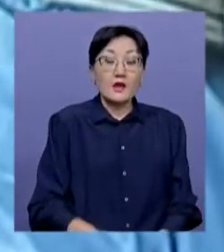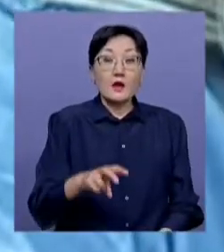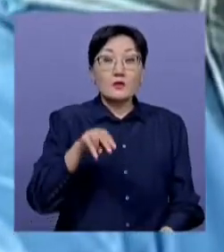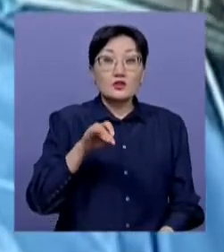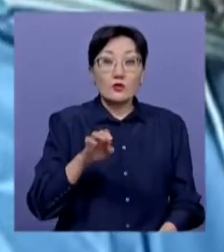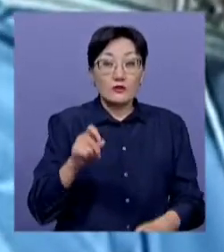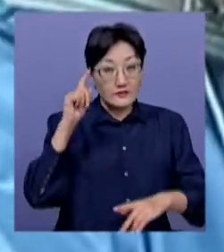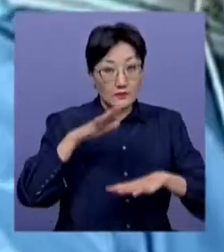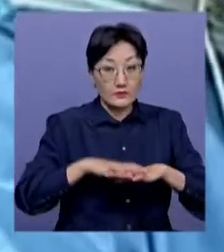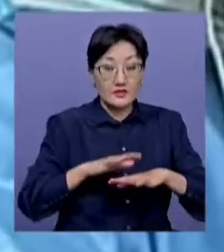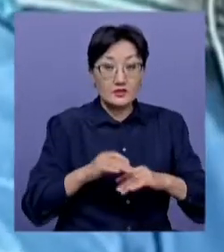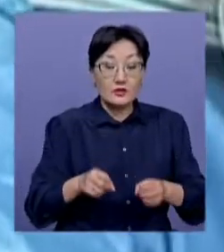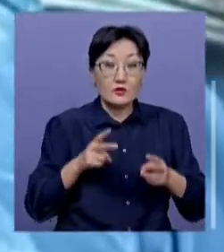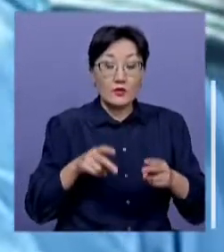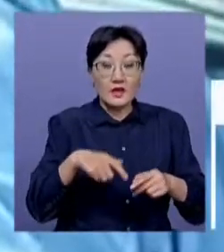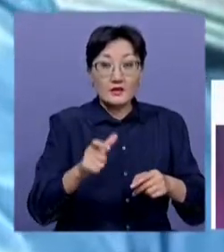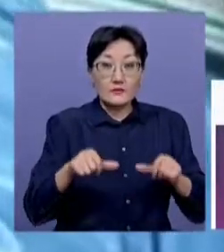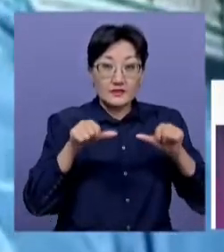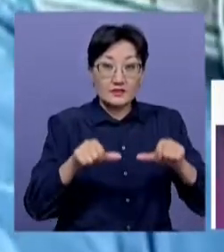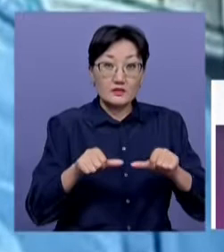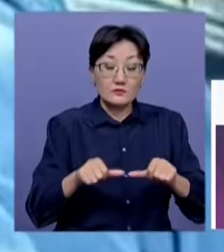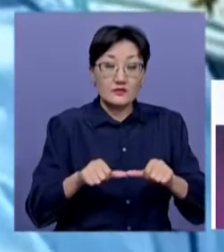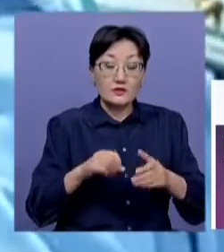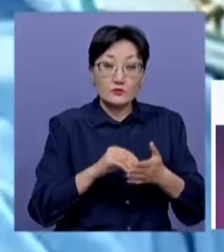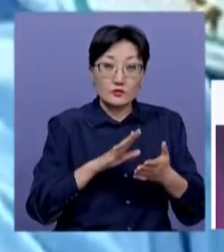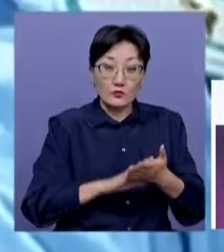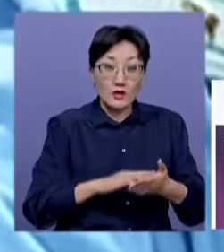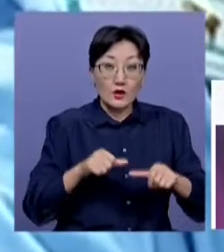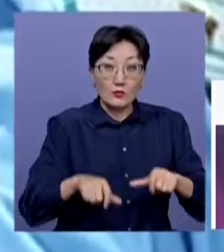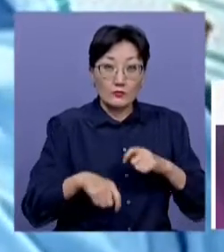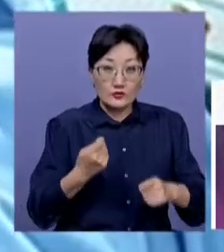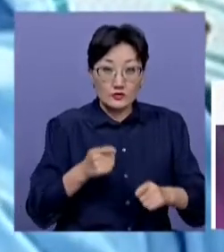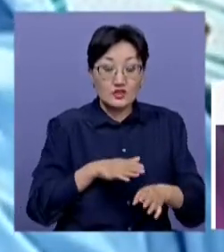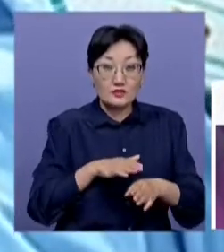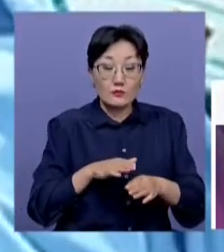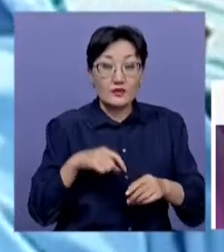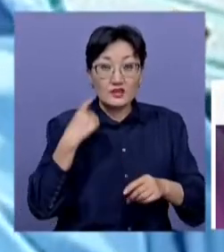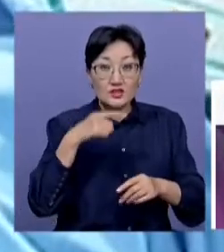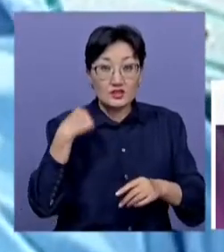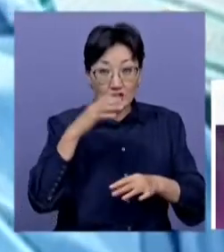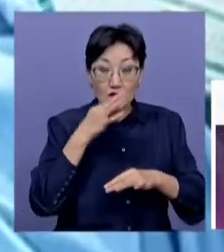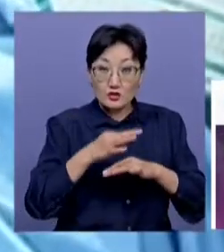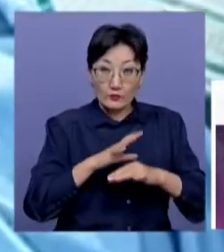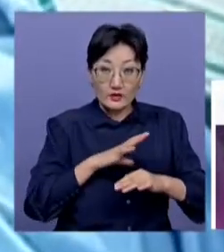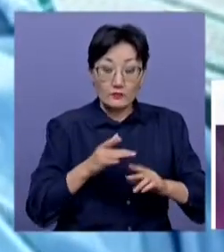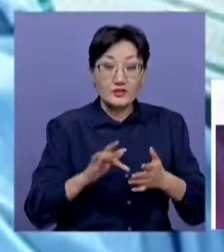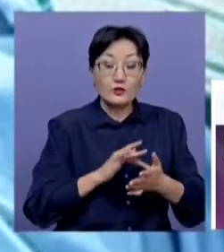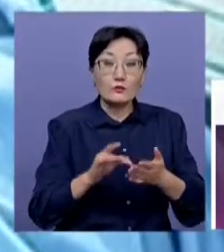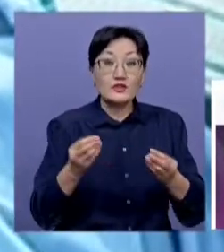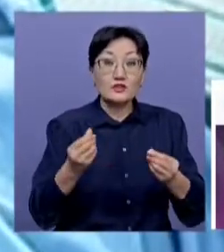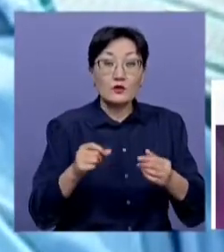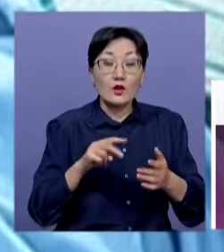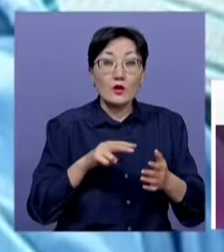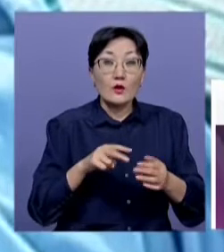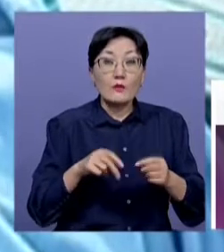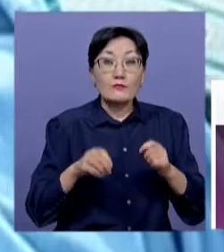Аманжолов әкімшілік қылмыстық және азаматтық заңнамада белгіленген шекте құқық бұзушылық жасаған үшін жеке жауапты болды. Сондай-ақ бюджет қаражатының